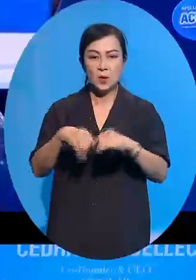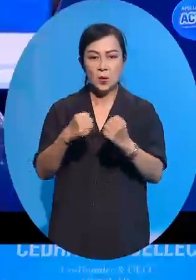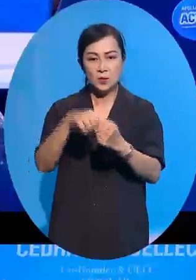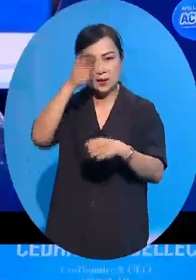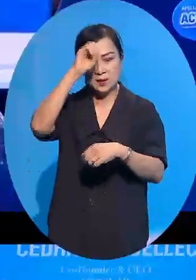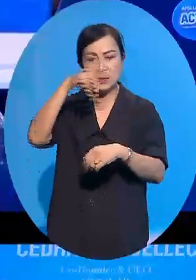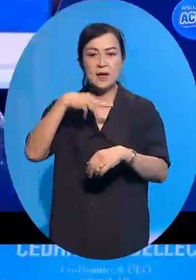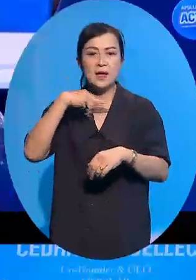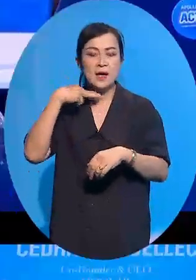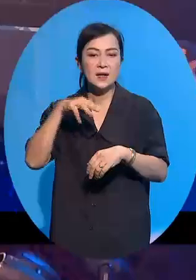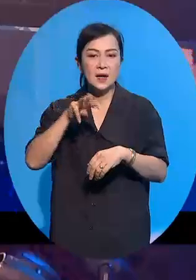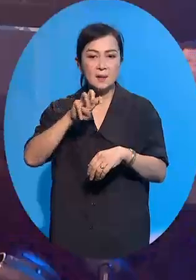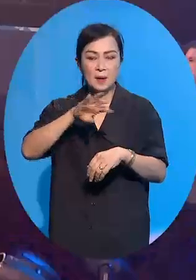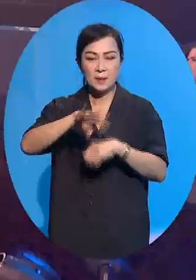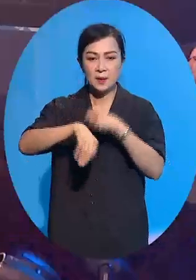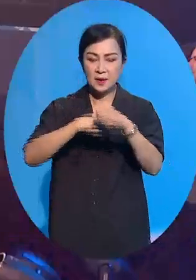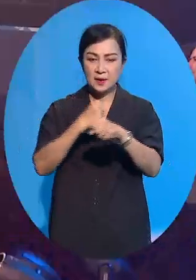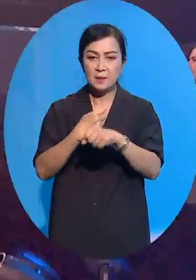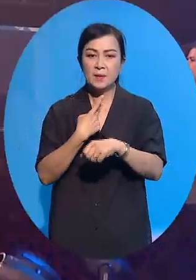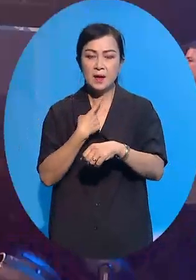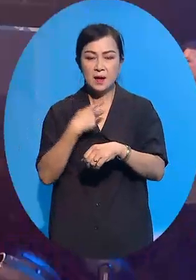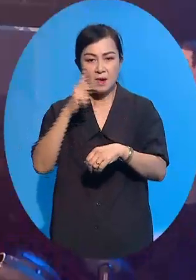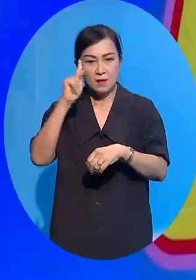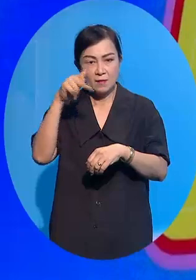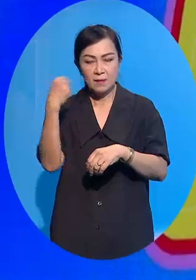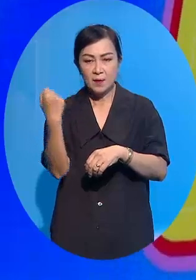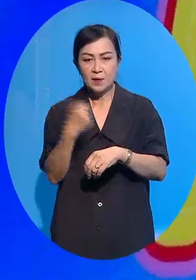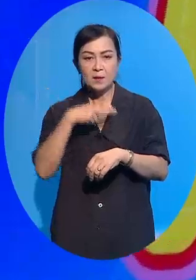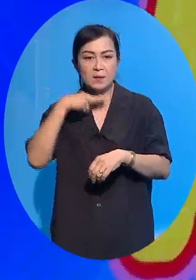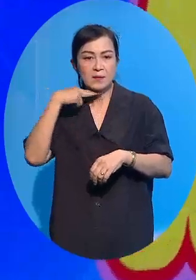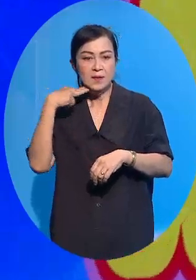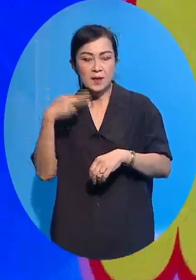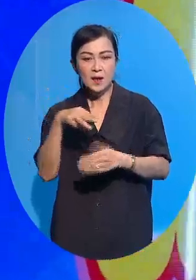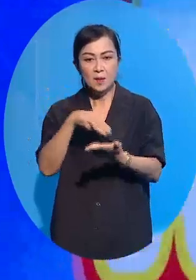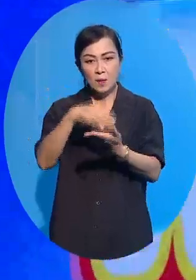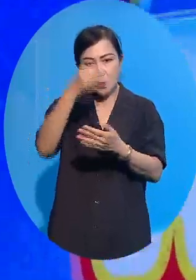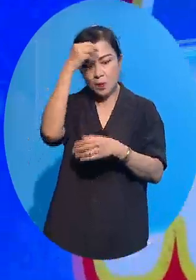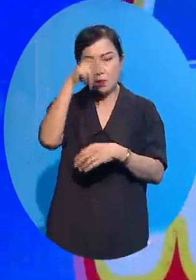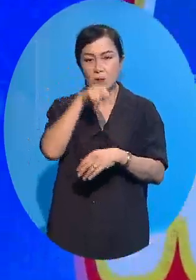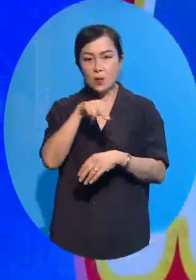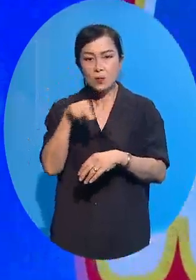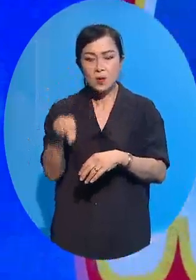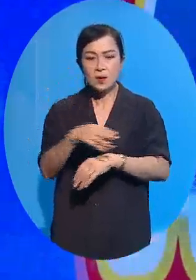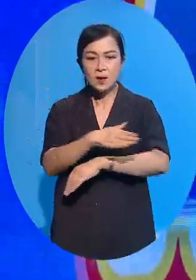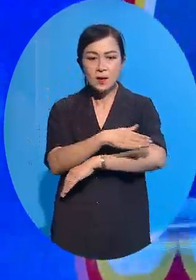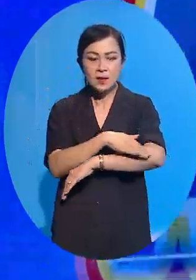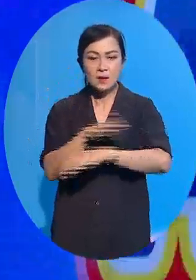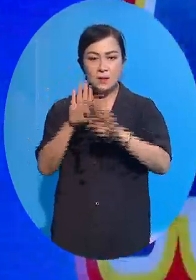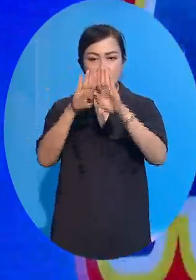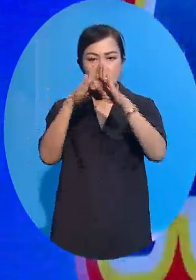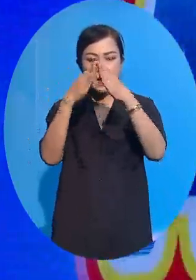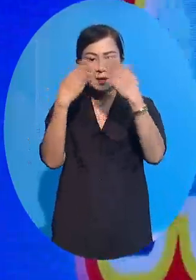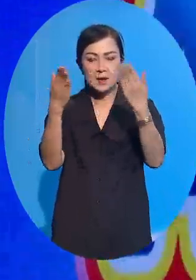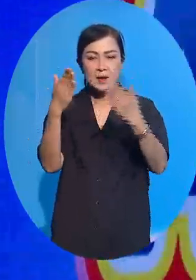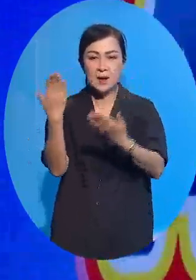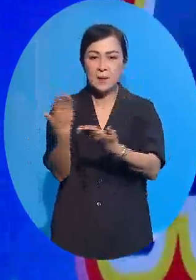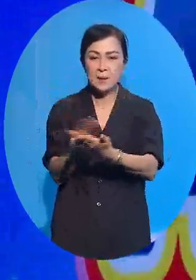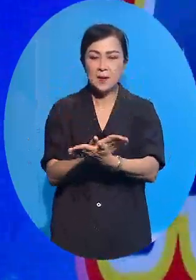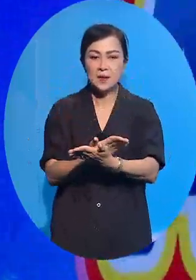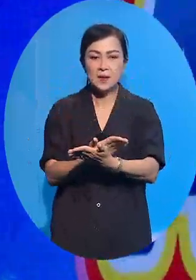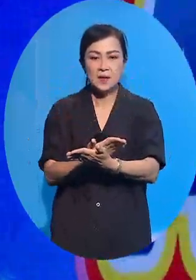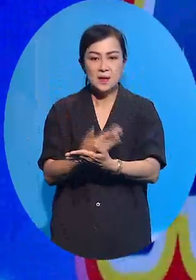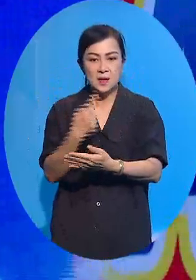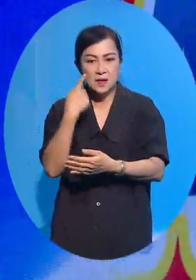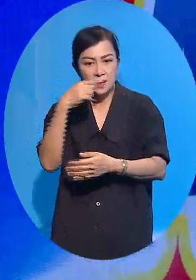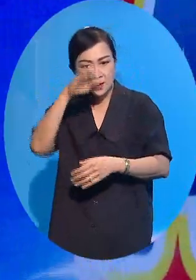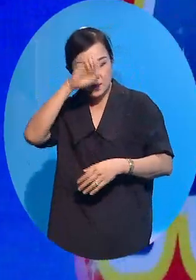tiếng Anh 30 năm tuổi kỳ vọng, với phương pháp học đúng đắn, tiếng Anh không chỉ là một môn học ngôn ngữ mà sẽ giúp các em mở ra chân trời mới mẻ, nhận ra